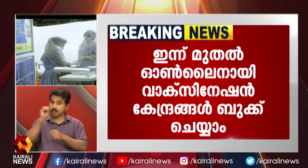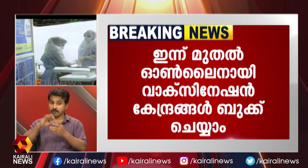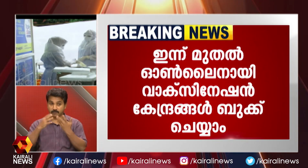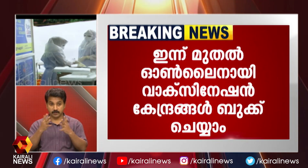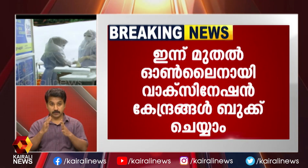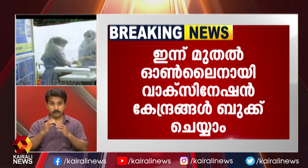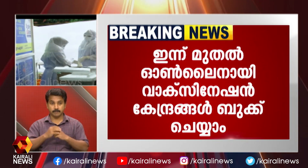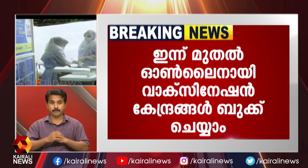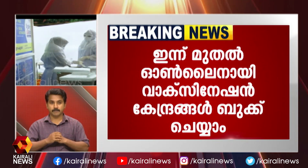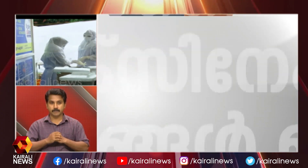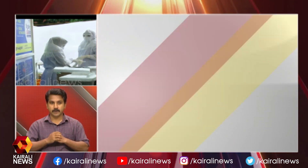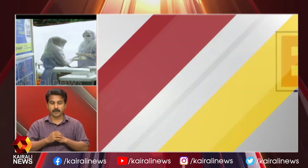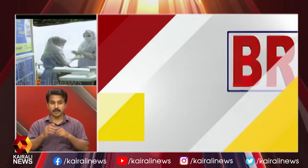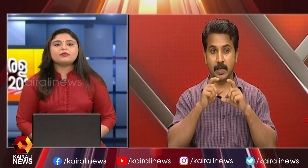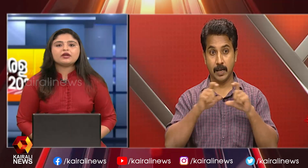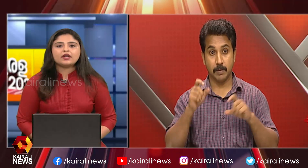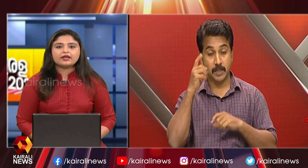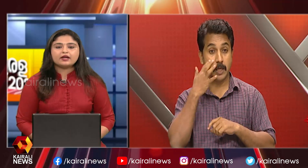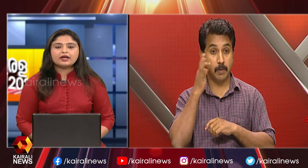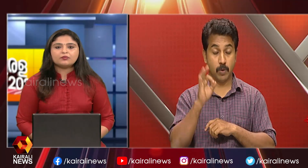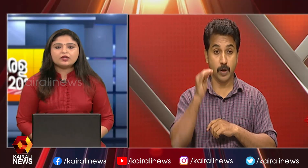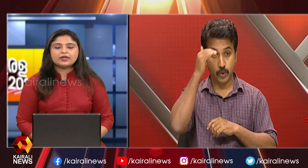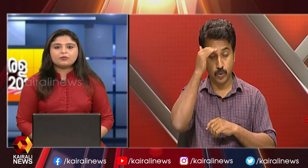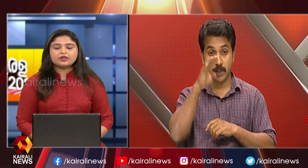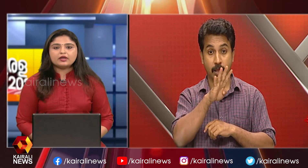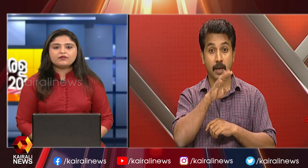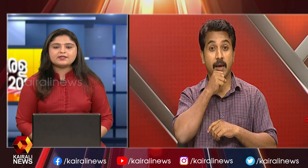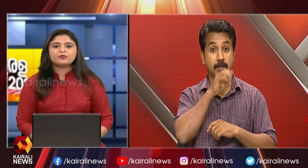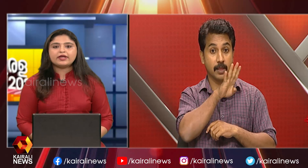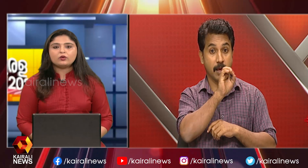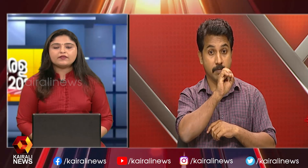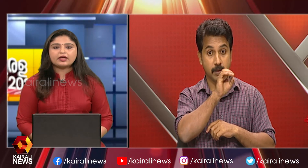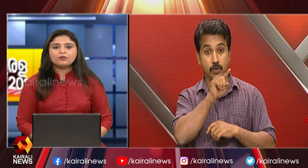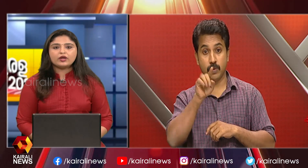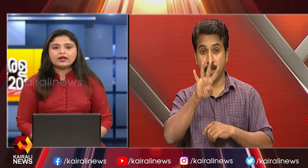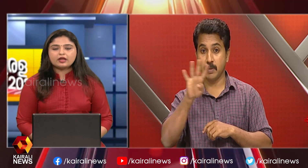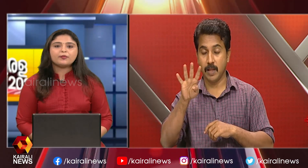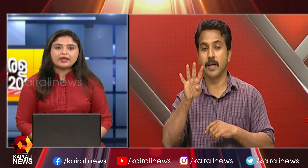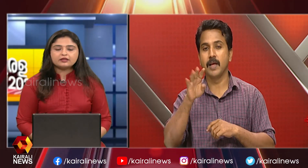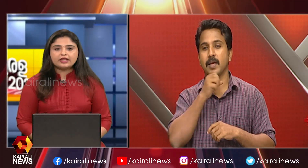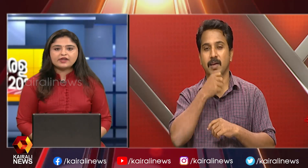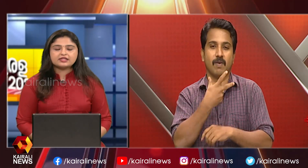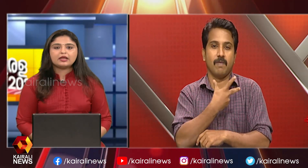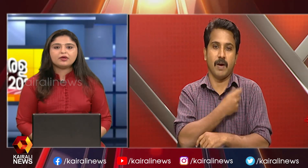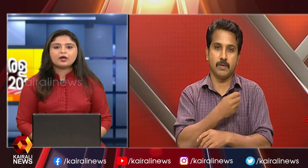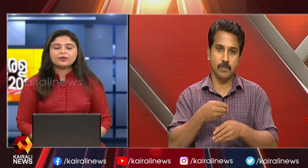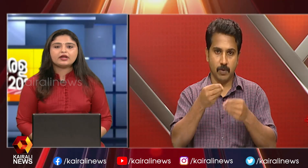പ്രിയ, ശരി, എന്തായാലും ഏറ്റവും പ്രധാനപ്പെട്ട വാർത്തയാണ്. 40-44 വയസ്സിനും ഇടയിലുള്ളവർക്ക് മുൻഗണനാക്രമം ഇല്ലാതെ